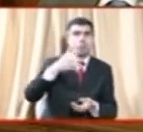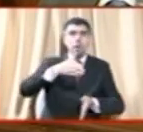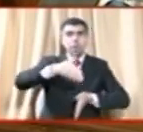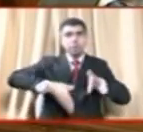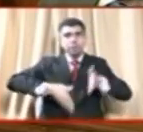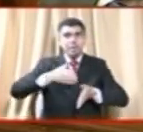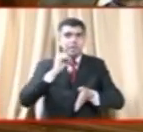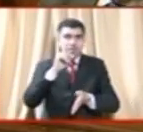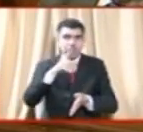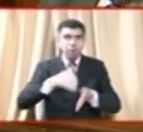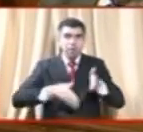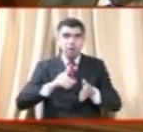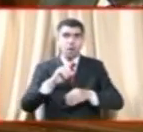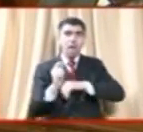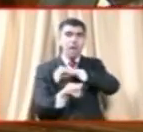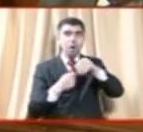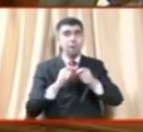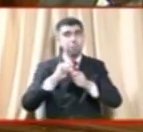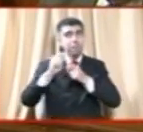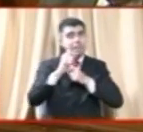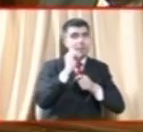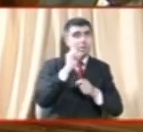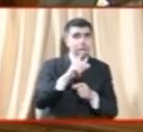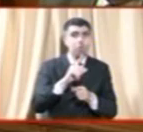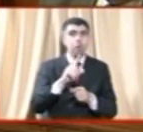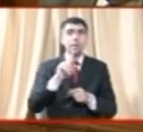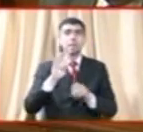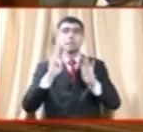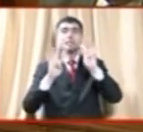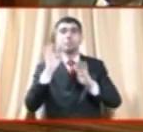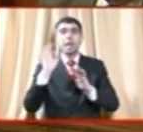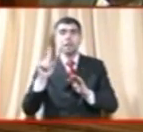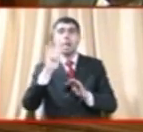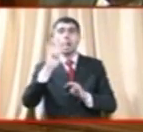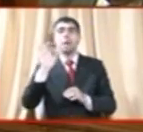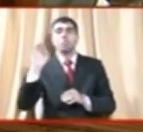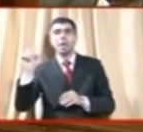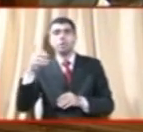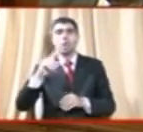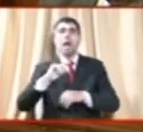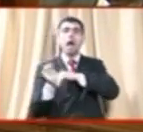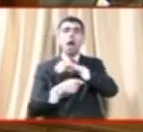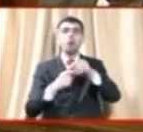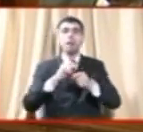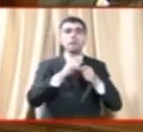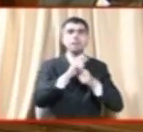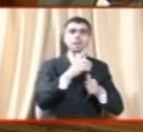في الطريق. الأولى مثلا إميدار فيها 800 نسمة، تيناثمين فيها 400 نسمة، وتفراوت حوالي 600